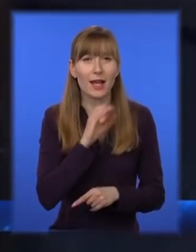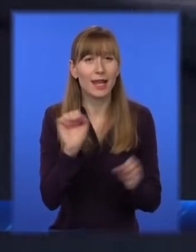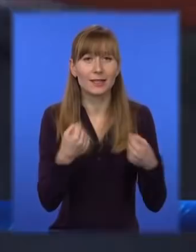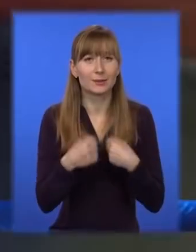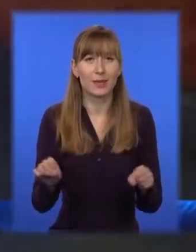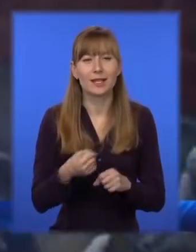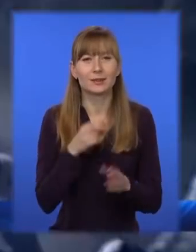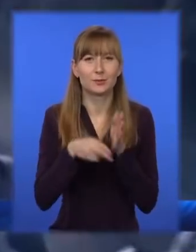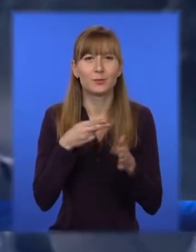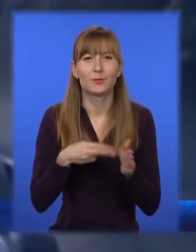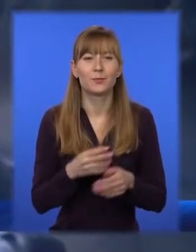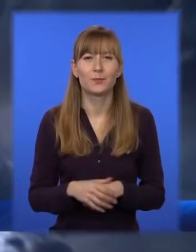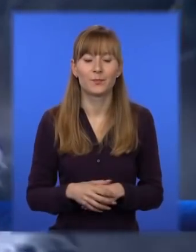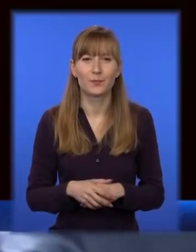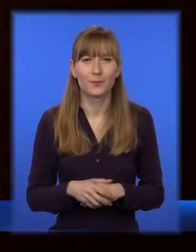експрес.